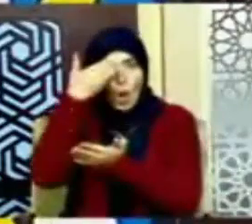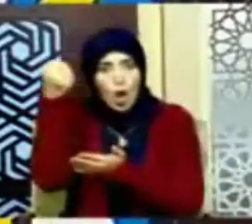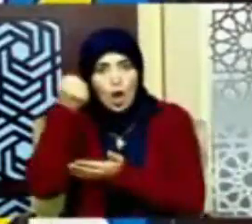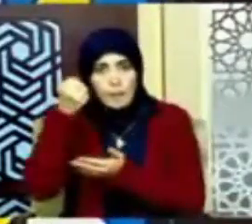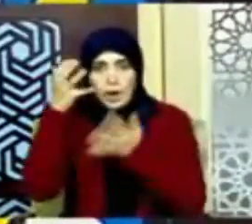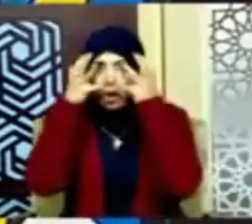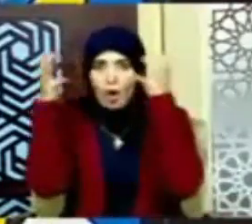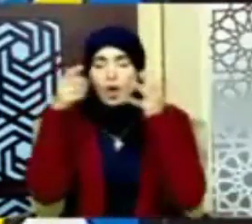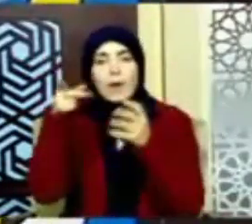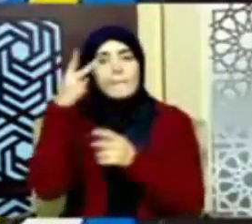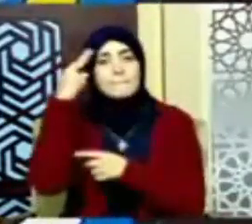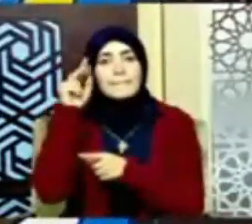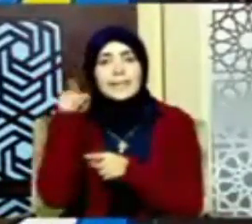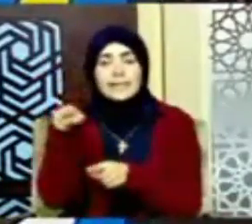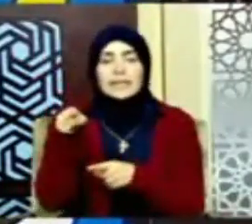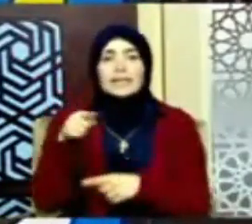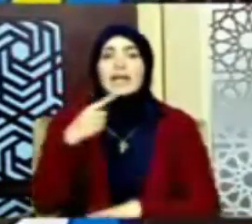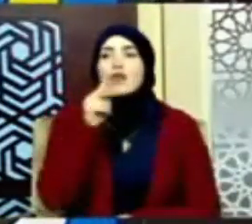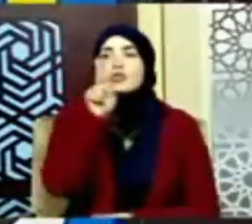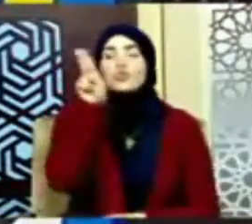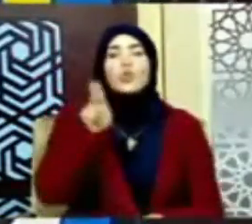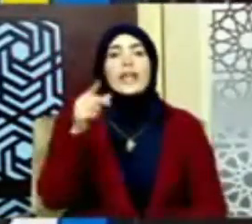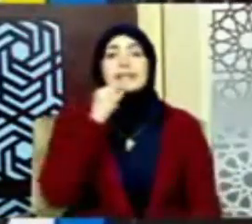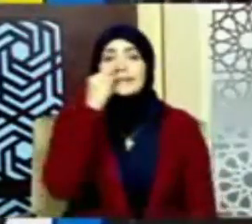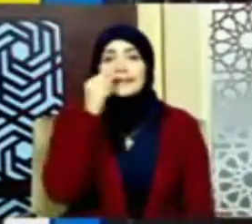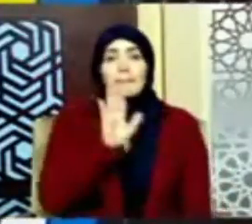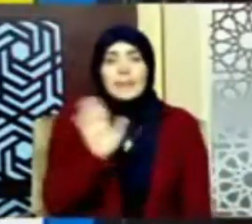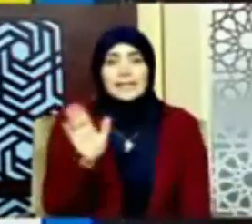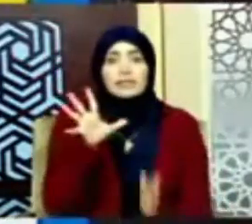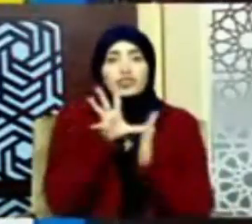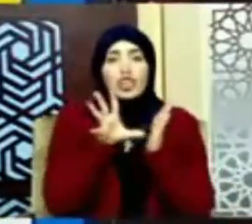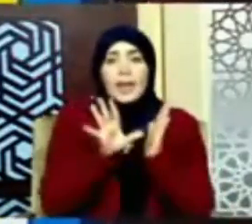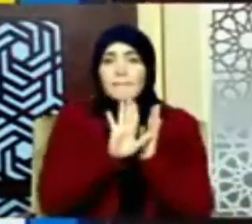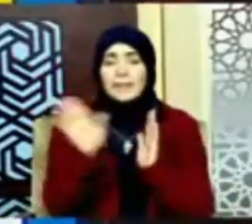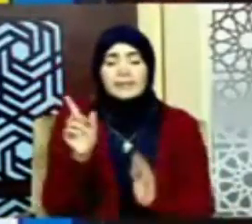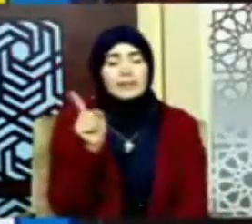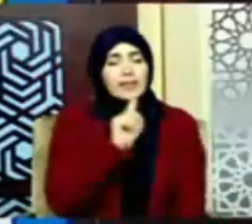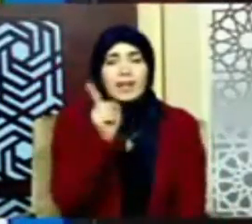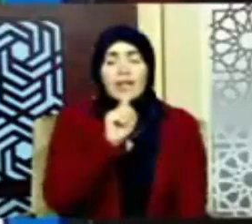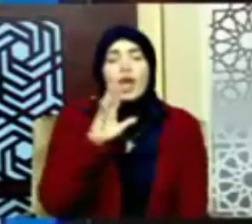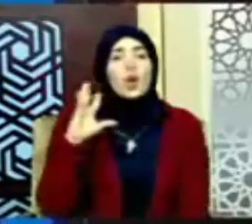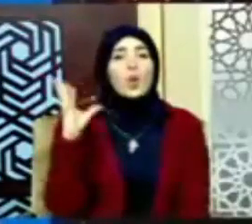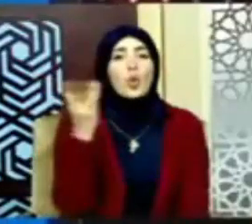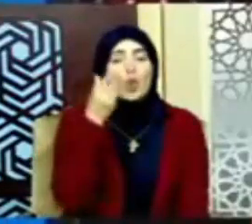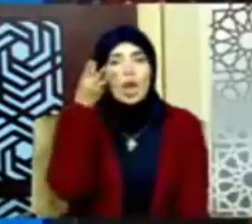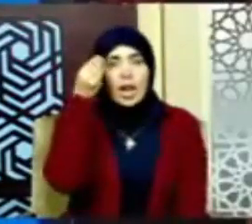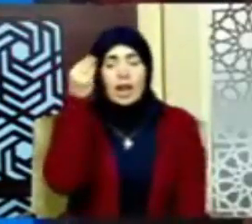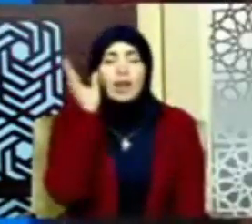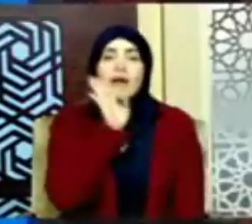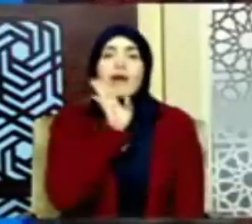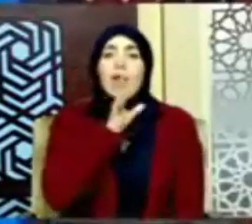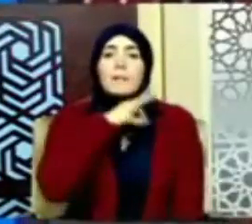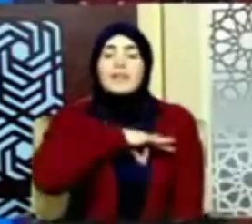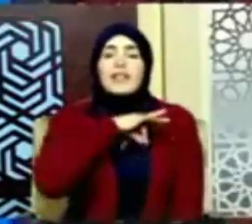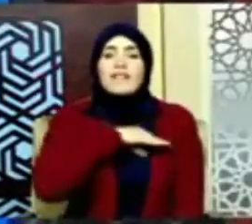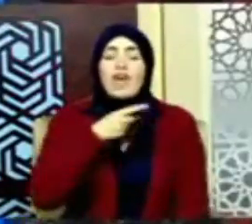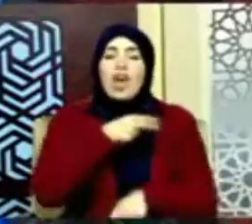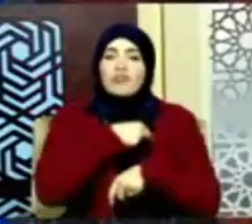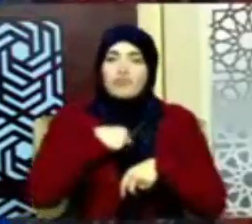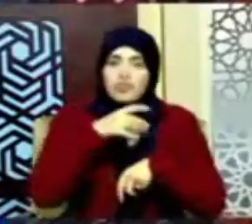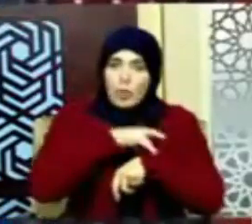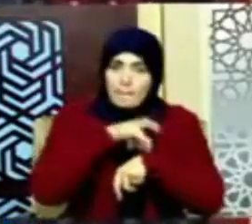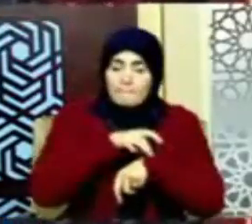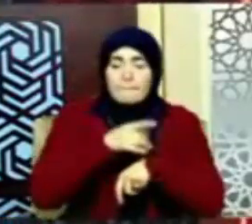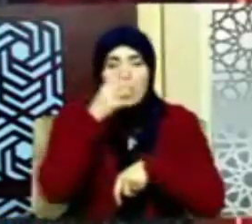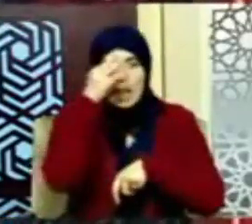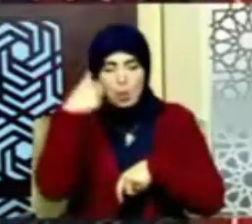فقط، قال فاسألوا أهل الذكر ليشمل كل علم نافع. نسأل أهل الطب